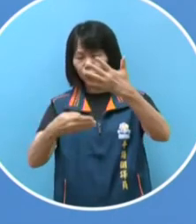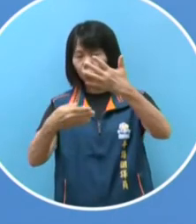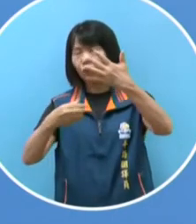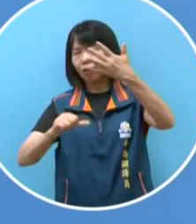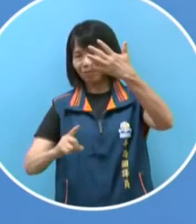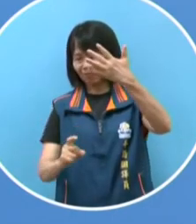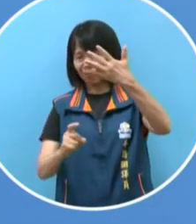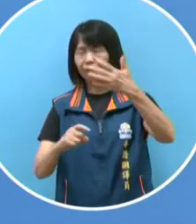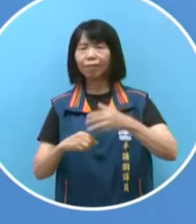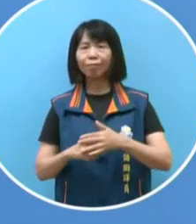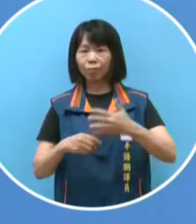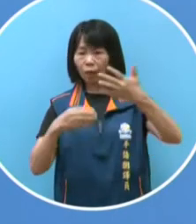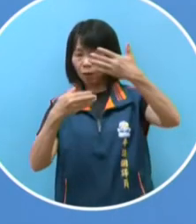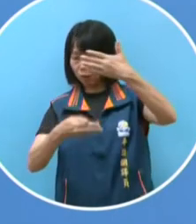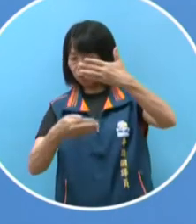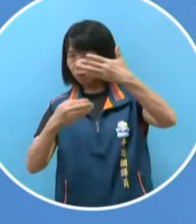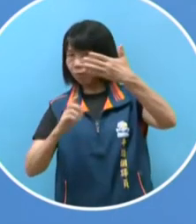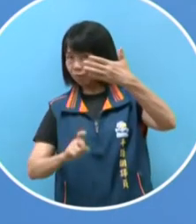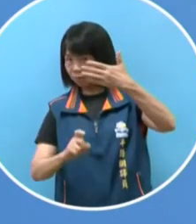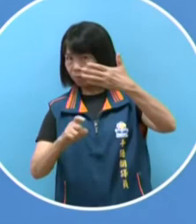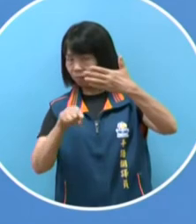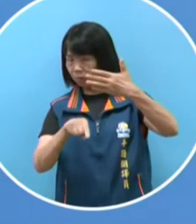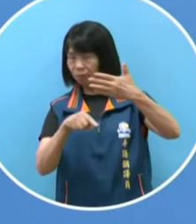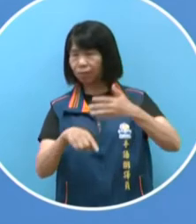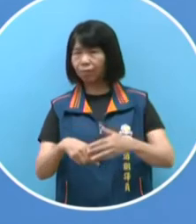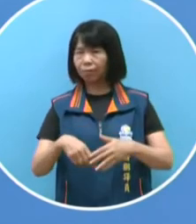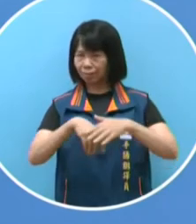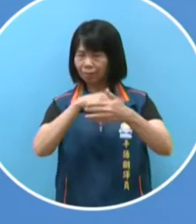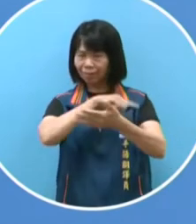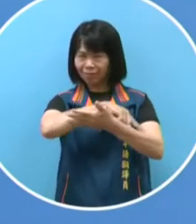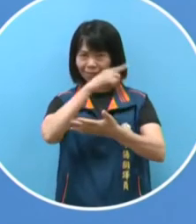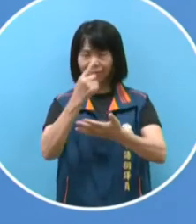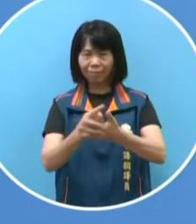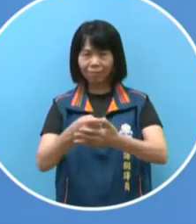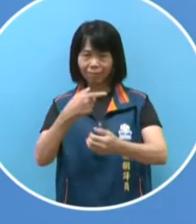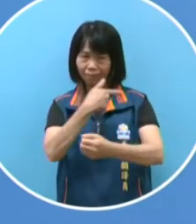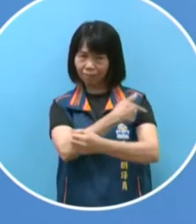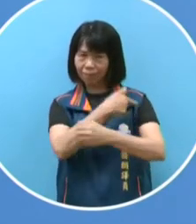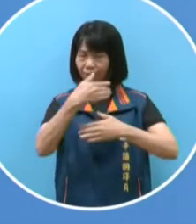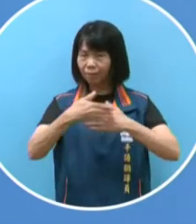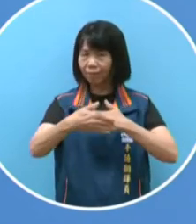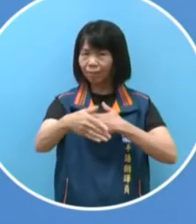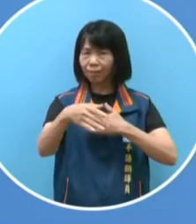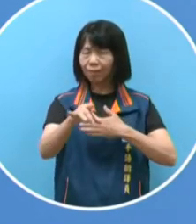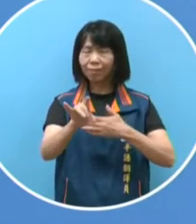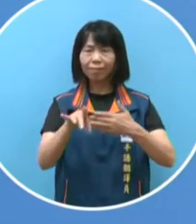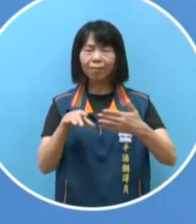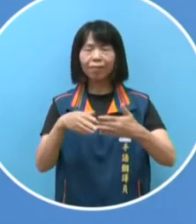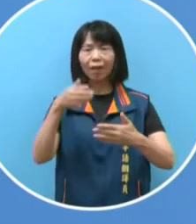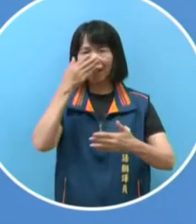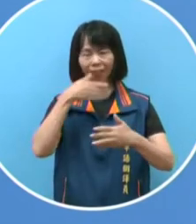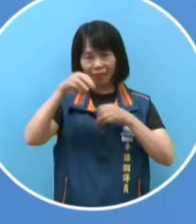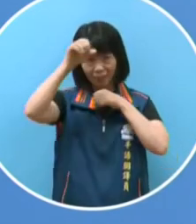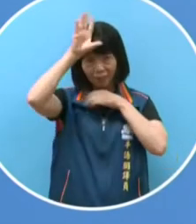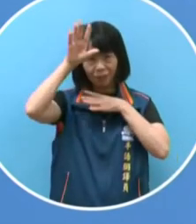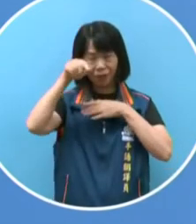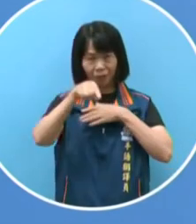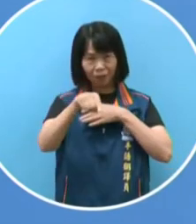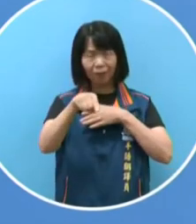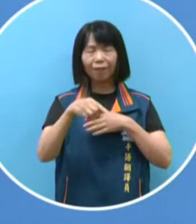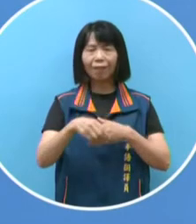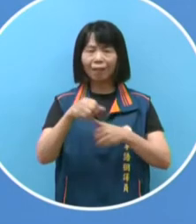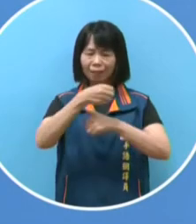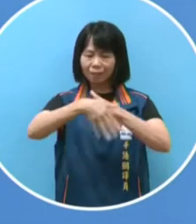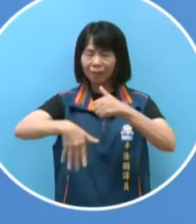而第9类跟第10类它的整个施打的过程，就是要利用到我们唐凤政委这个系统